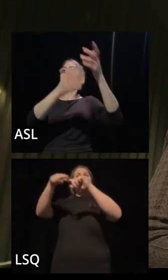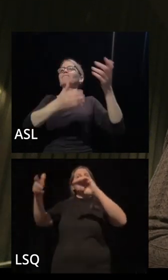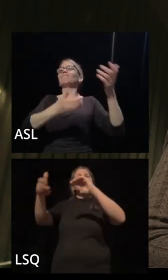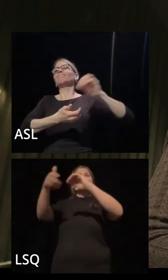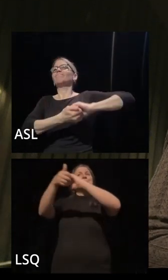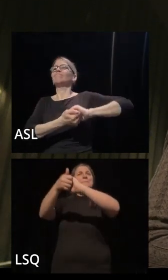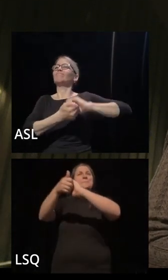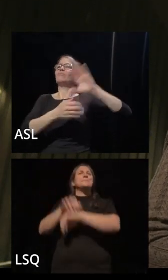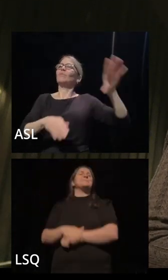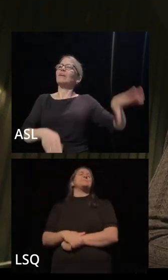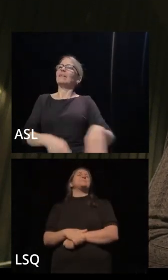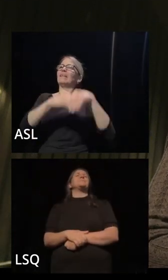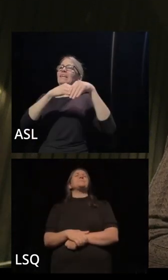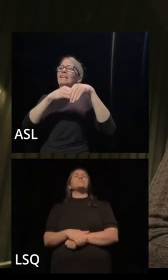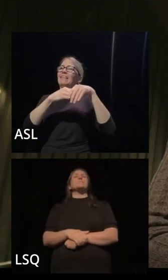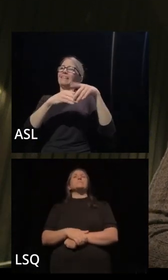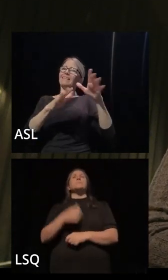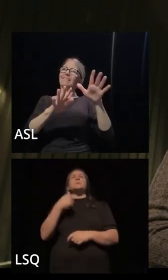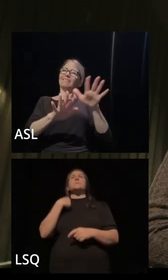me demandais, dans